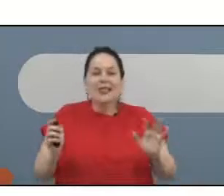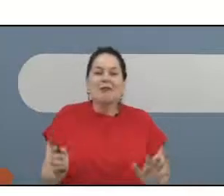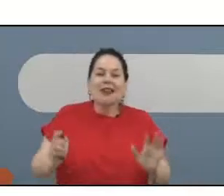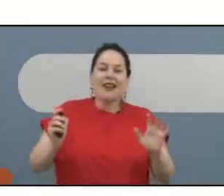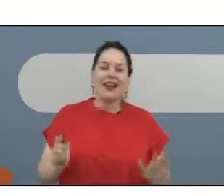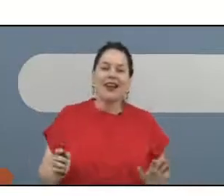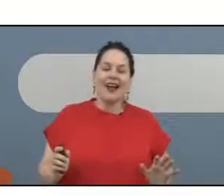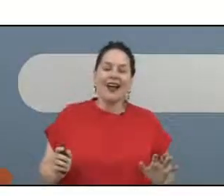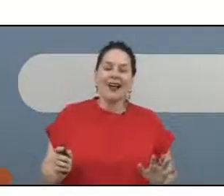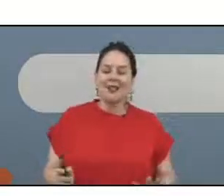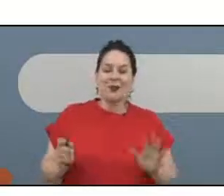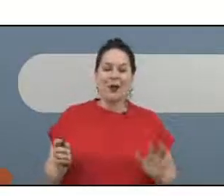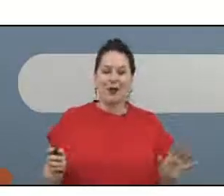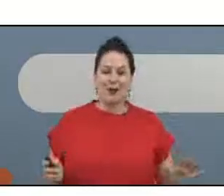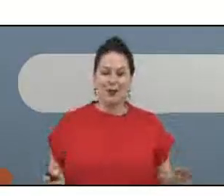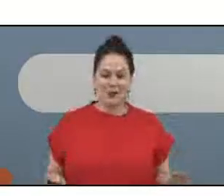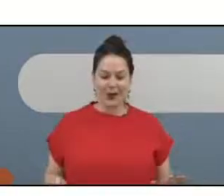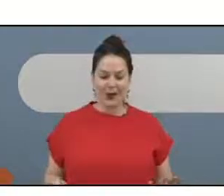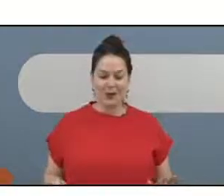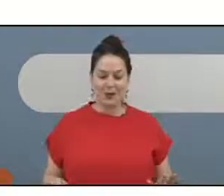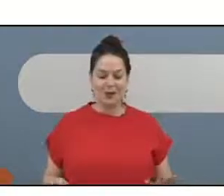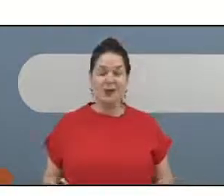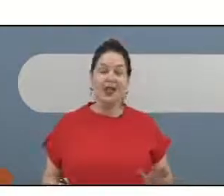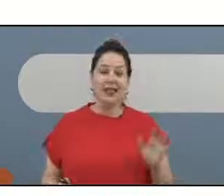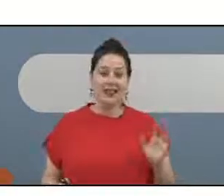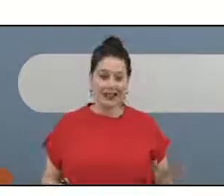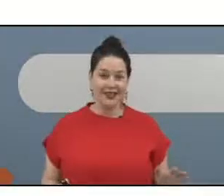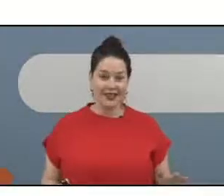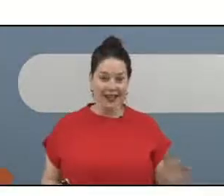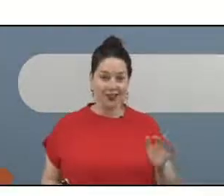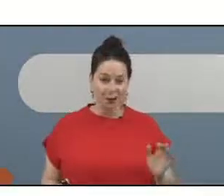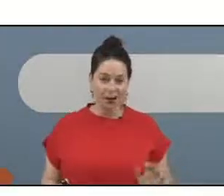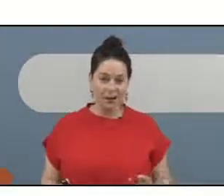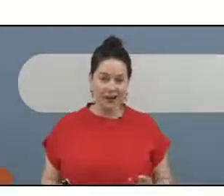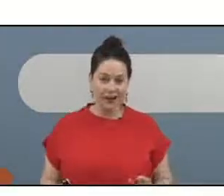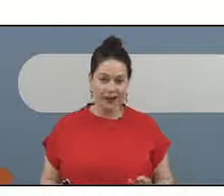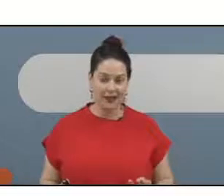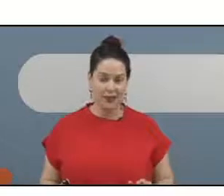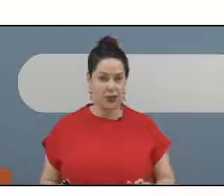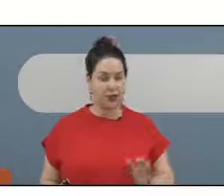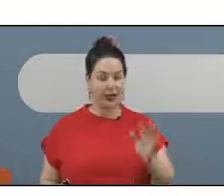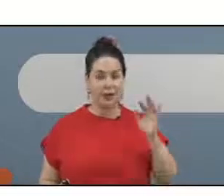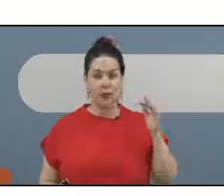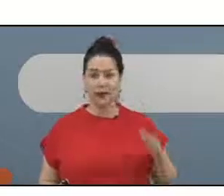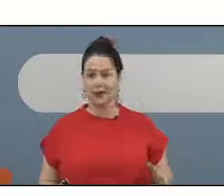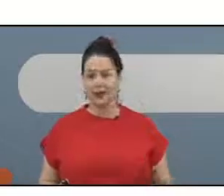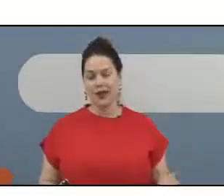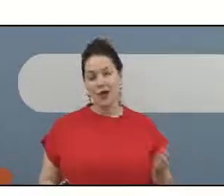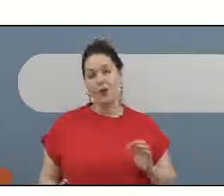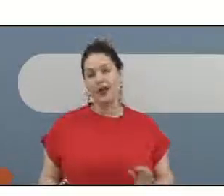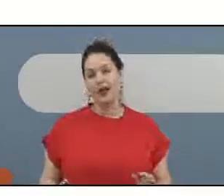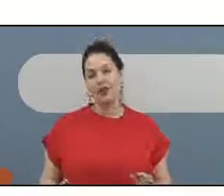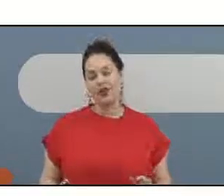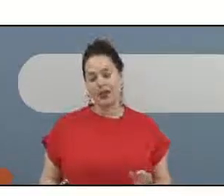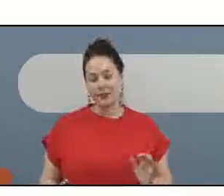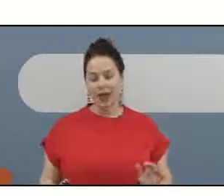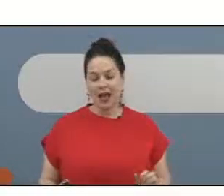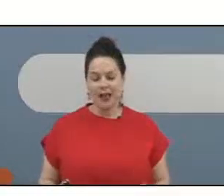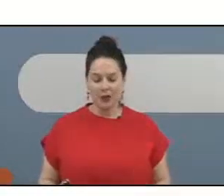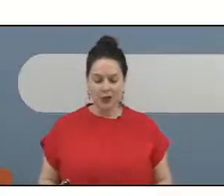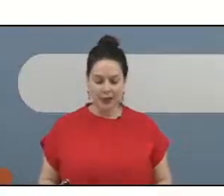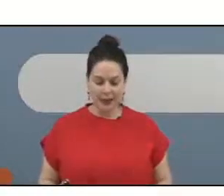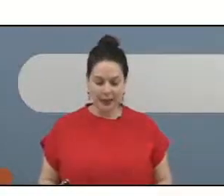תפרוס, היצמדנה לקרקע, זה נורא נורא מסוכן לעוף גבוה, כי אתה תתרסק, אתה רואה את מחיר ההתרסקות, הוא מחיר משפחתי, הוא מחיר